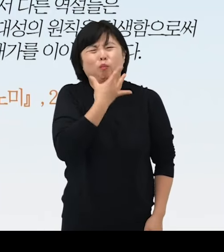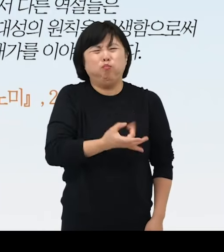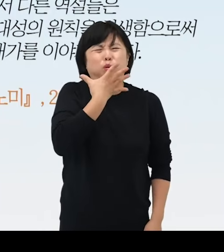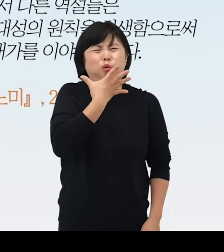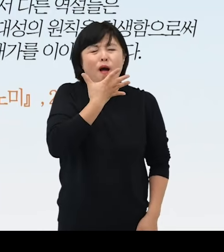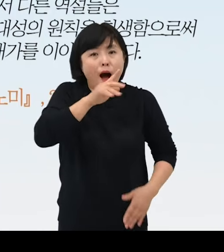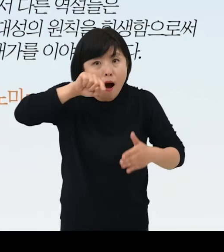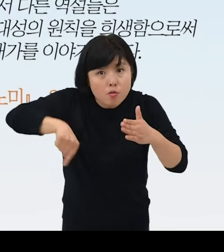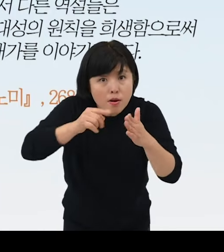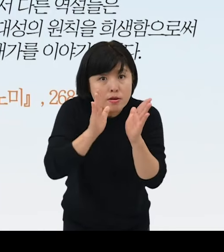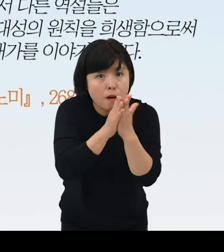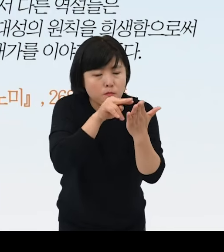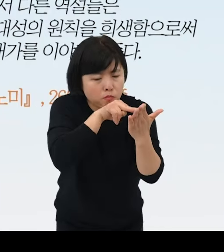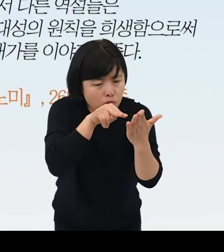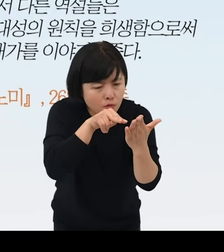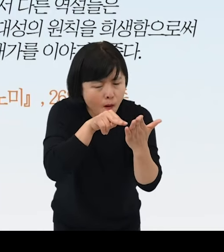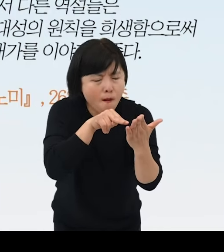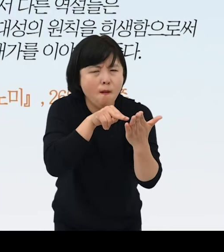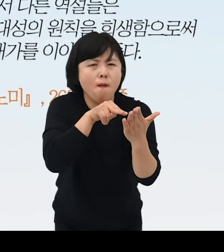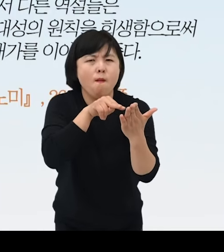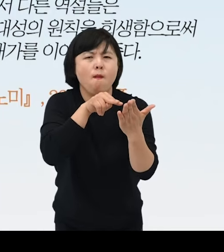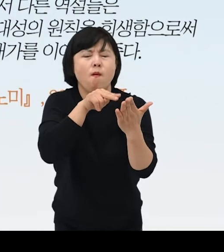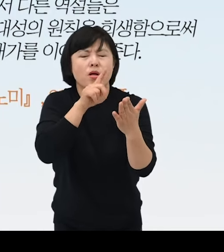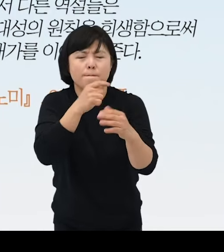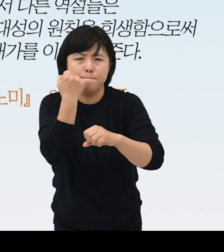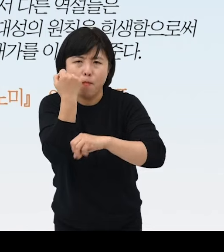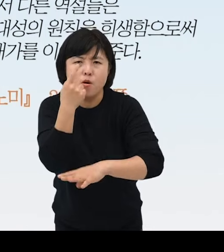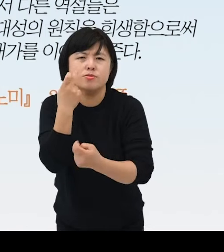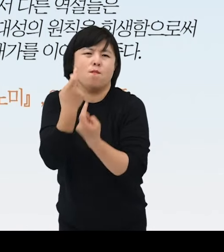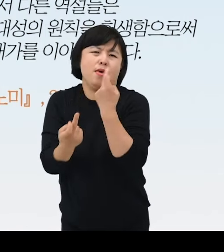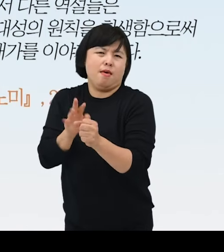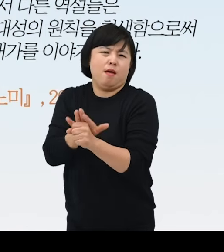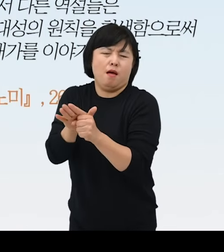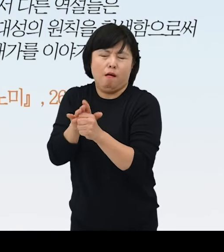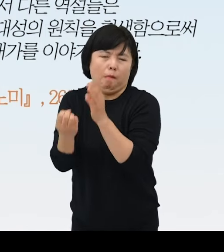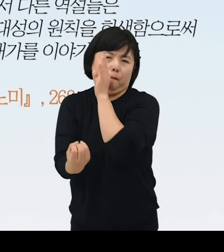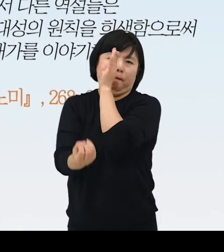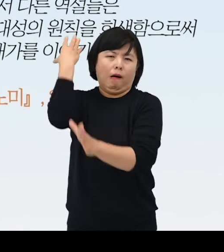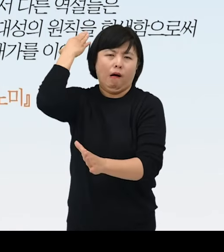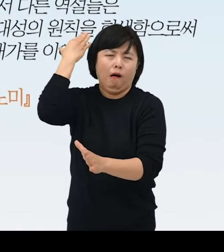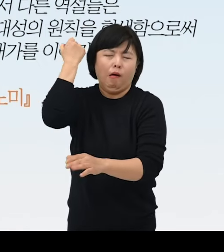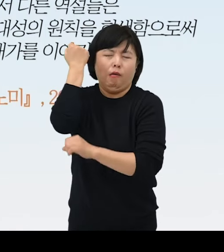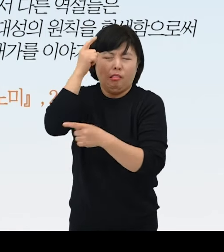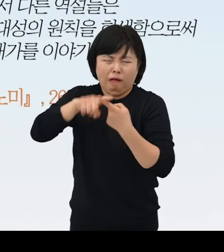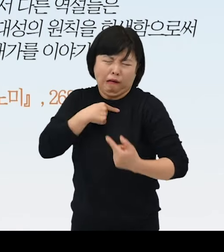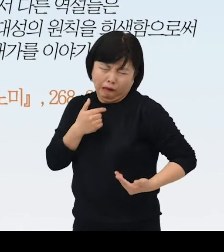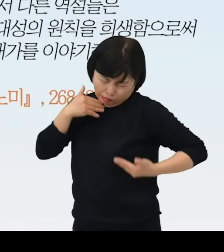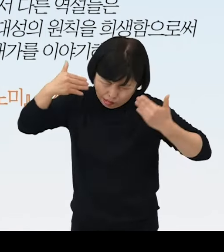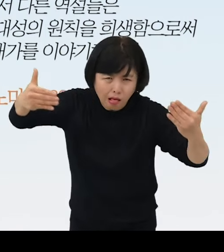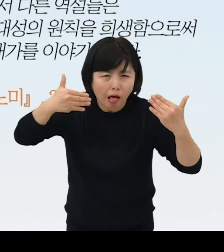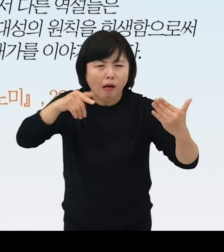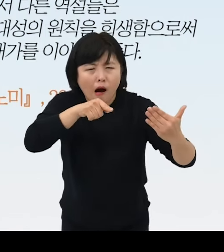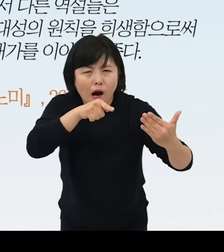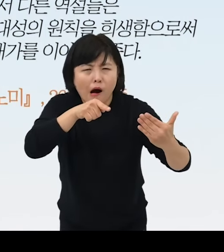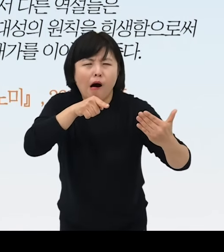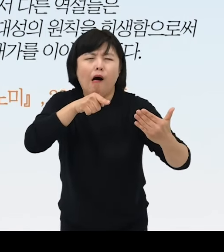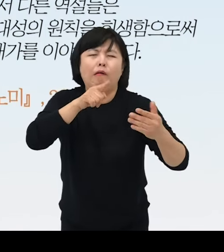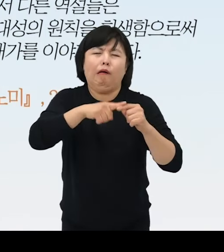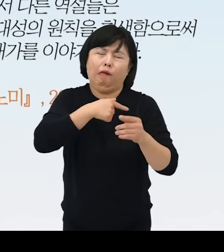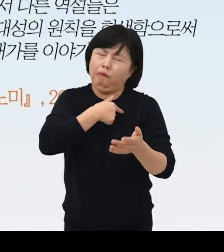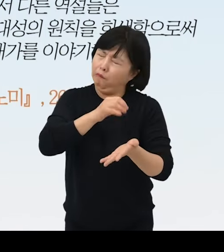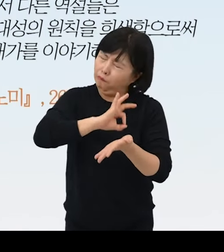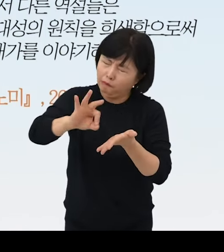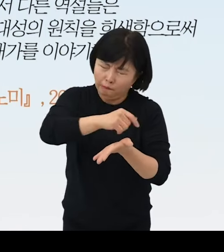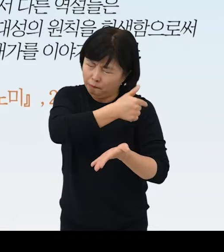가지 역설들은 기본적으로 형제라는 잊힌 근대성의 원칙을 희생함으로써 우리가 지불한